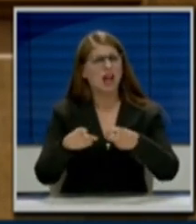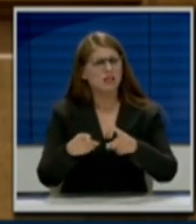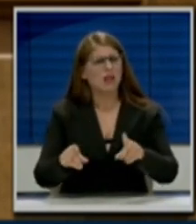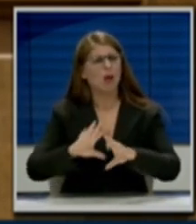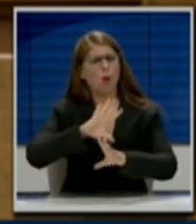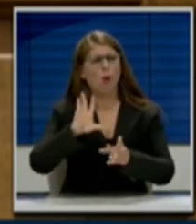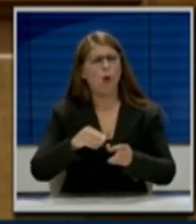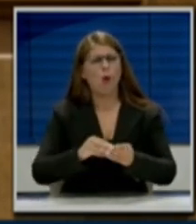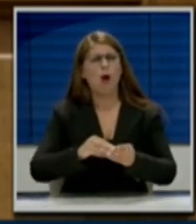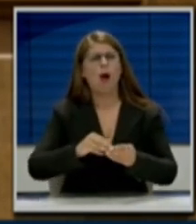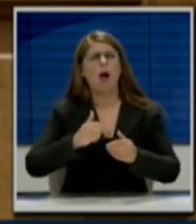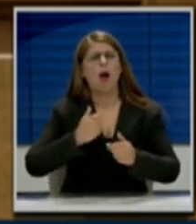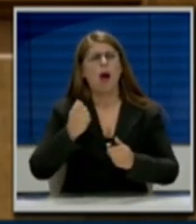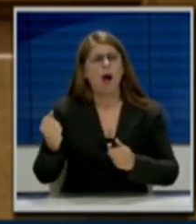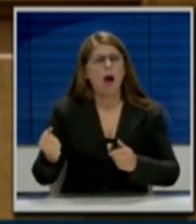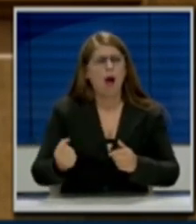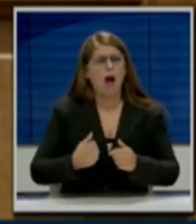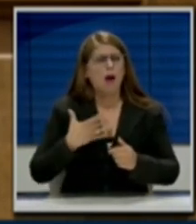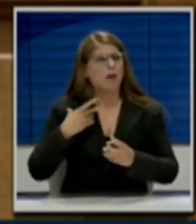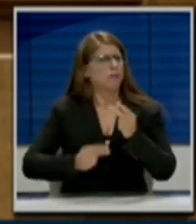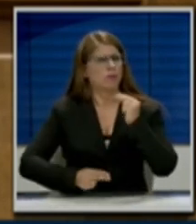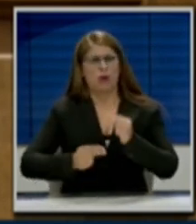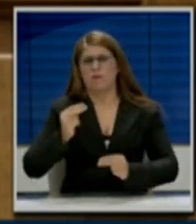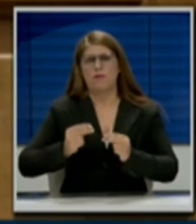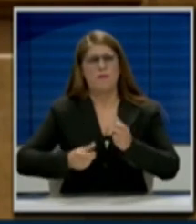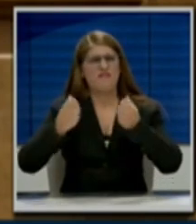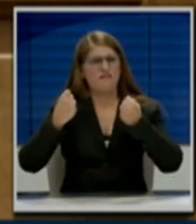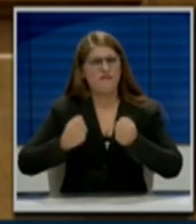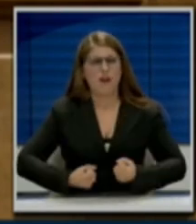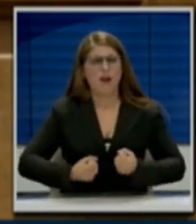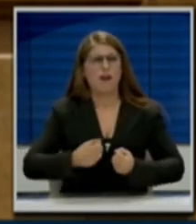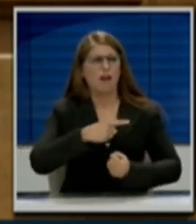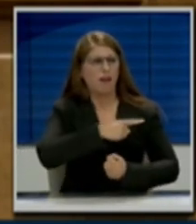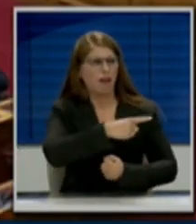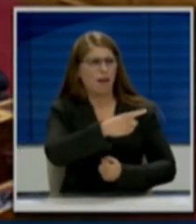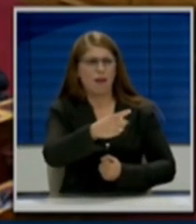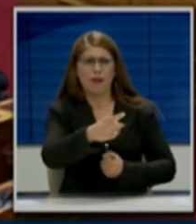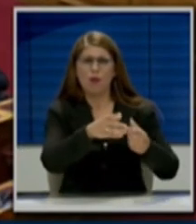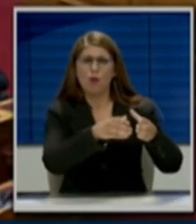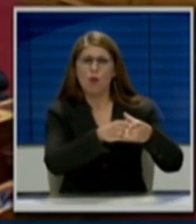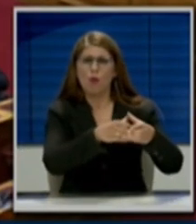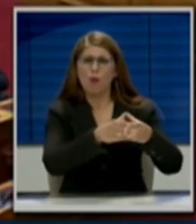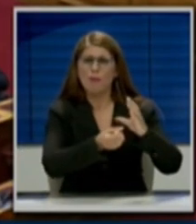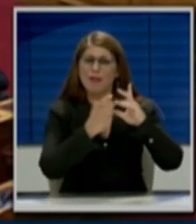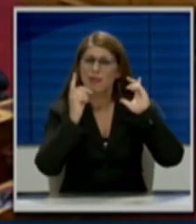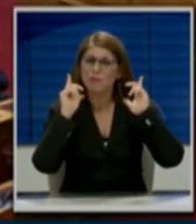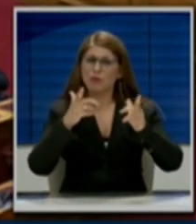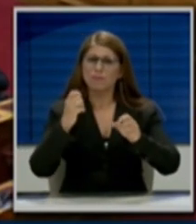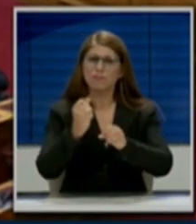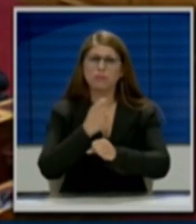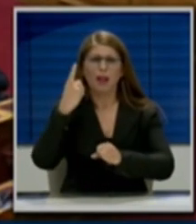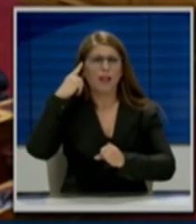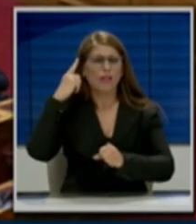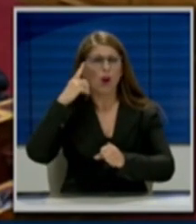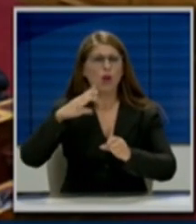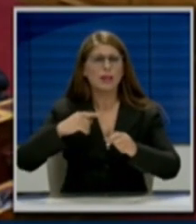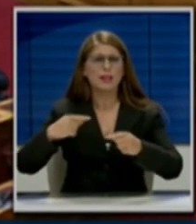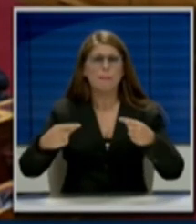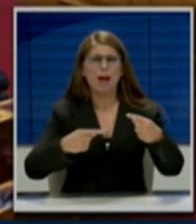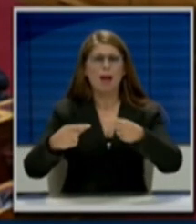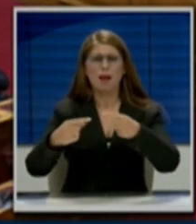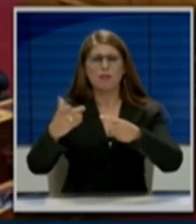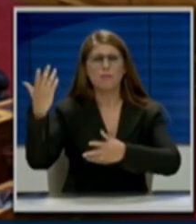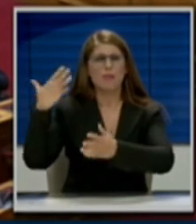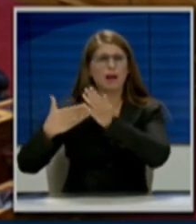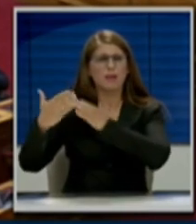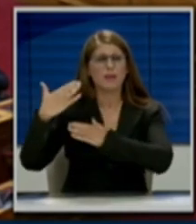στενάζουν, εσείς επιμένετε να δίνετε ιδεολογικές μάχες του παρελθόντος. Δείχνετε να θέλετε να